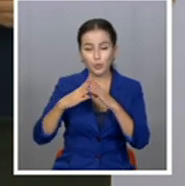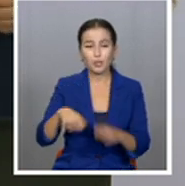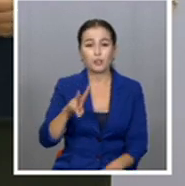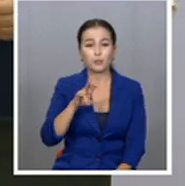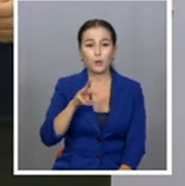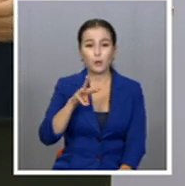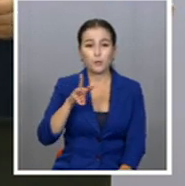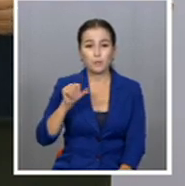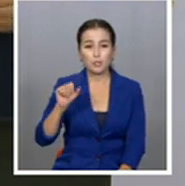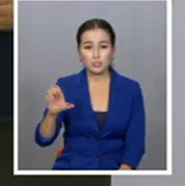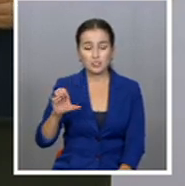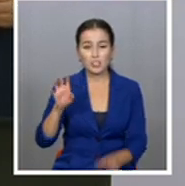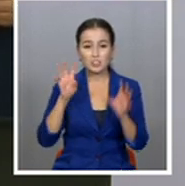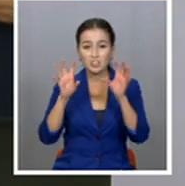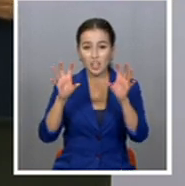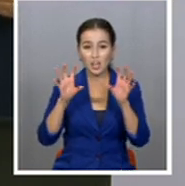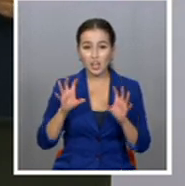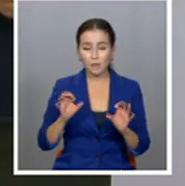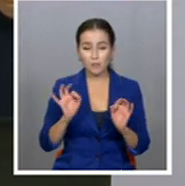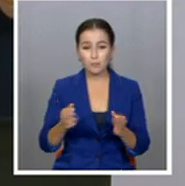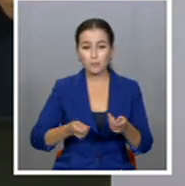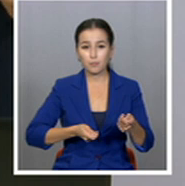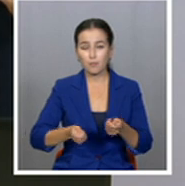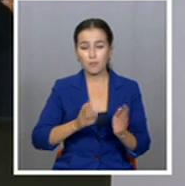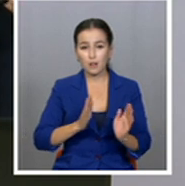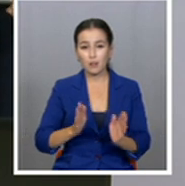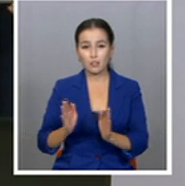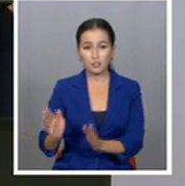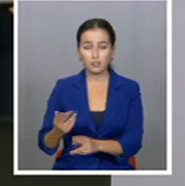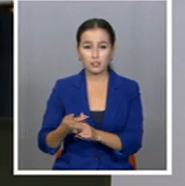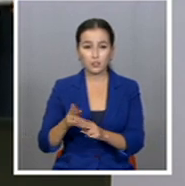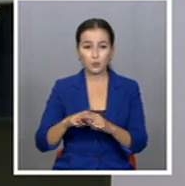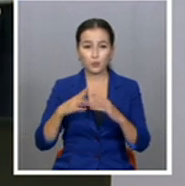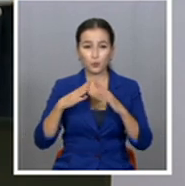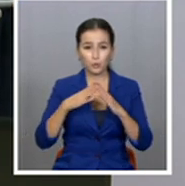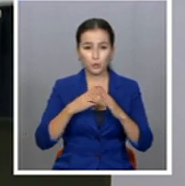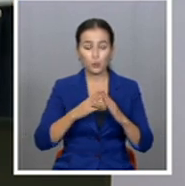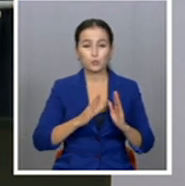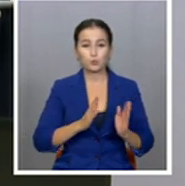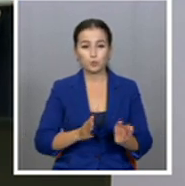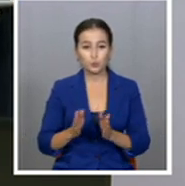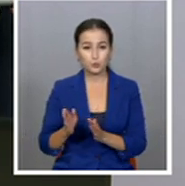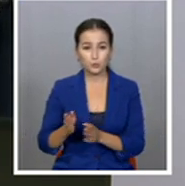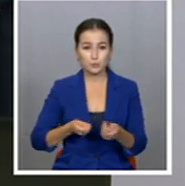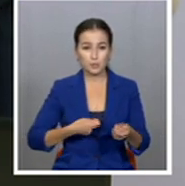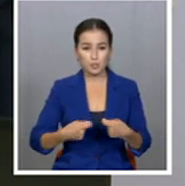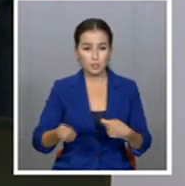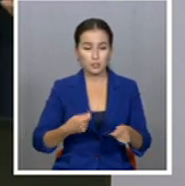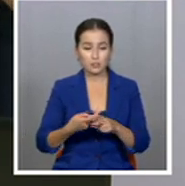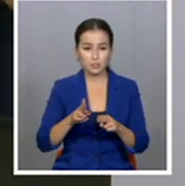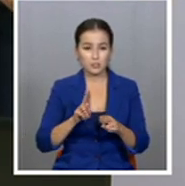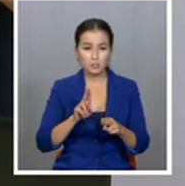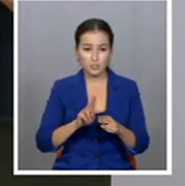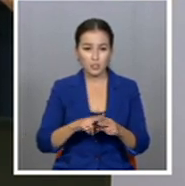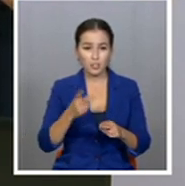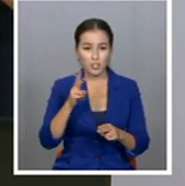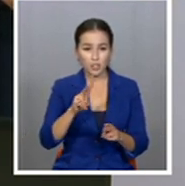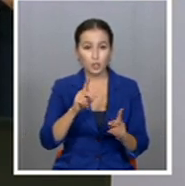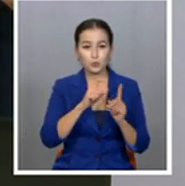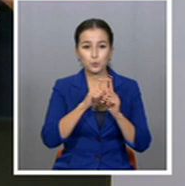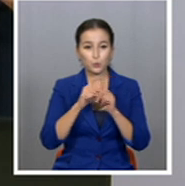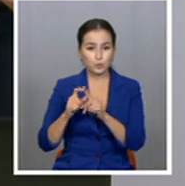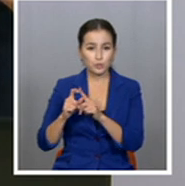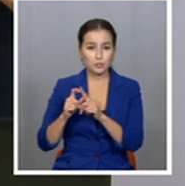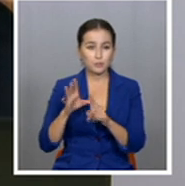номос, заң жүргізу тәртібі, яғни үйді жүргізу, немесе шаруашылықты жүргізу деген екі сөзінен